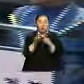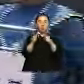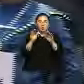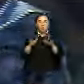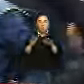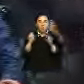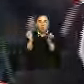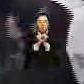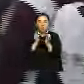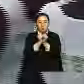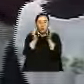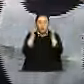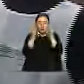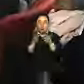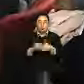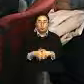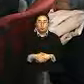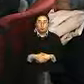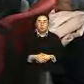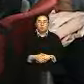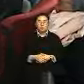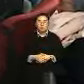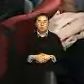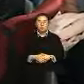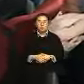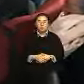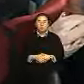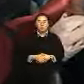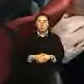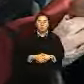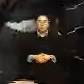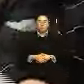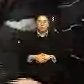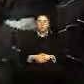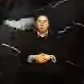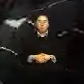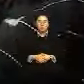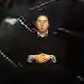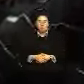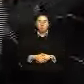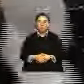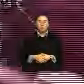선거에 미칠 영향에 주목하고 있습니다. 딜라이브 서울 경기 케이블 TV 신승훈입니다.